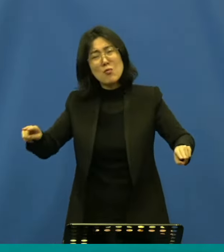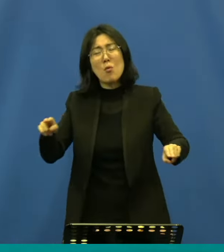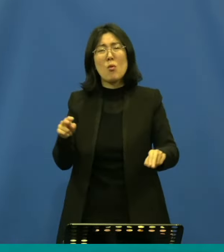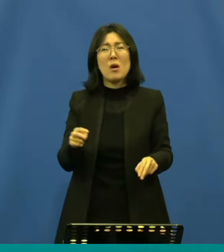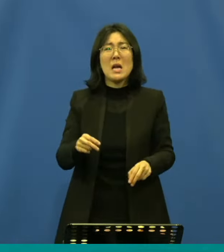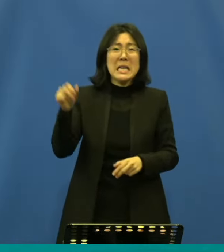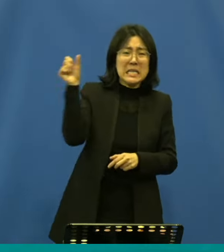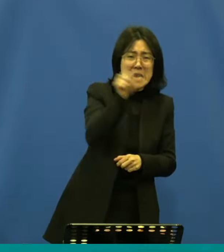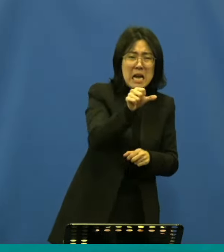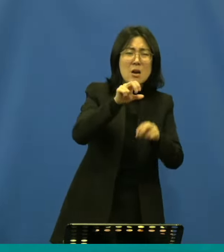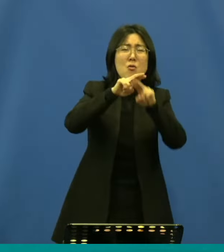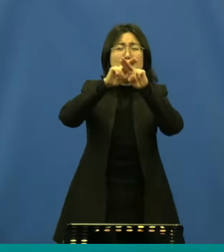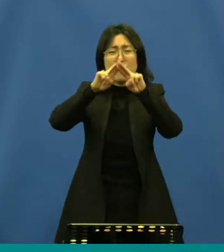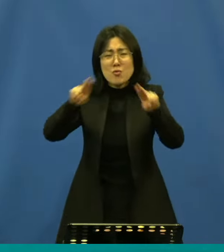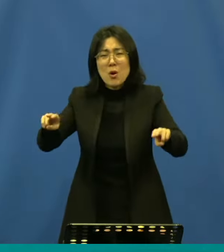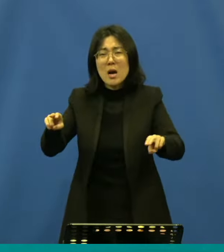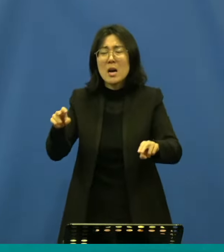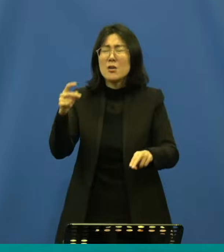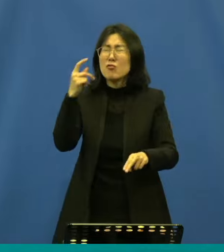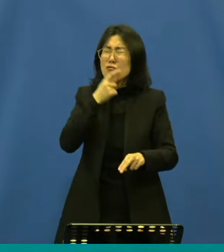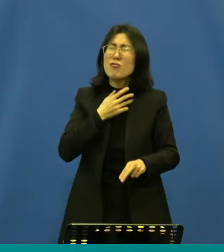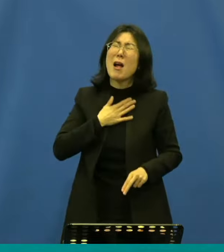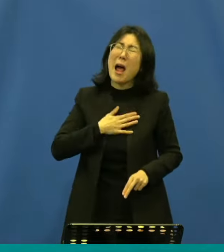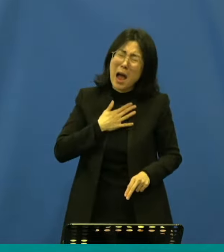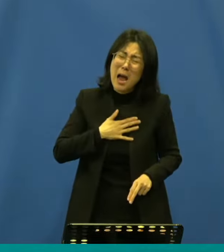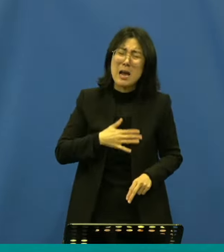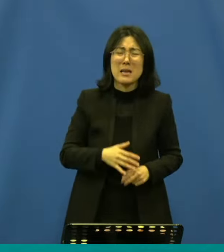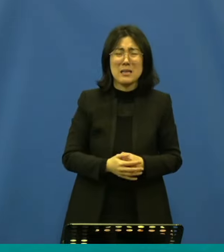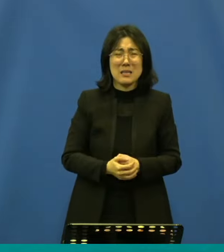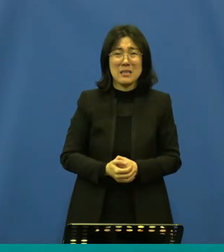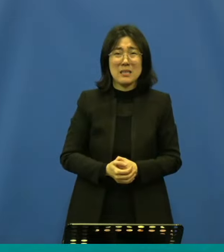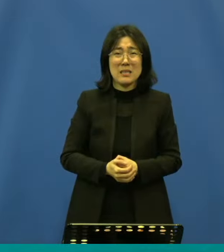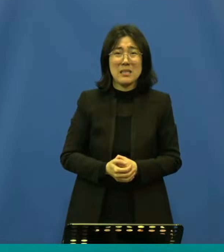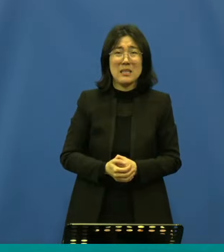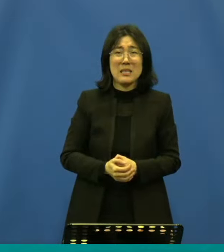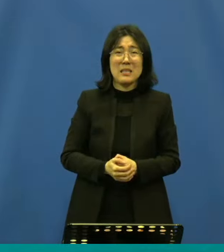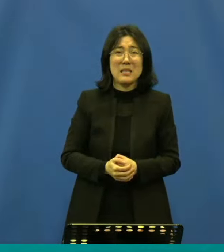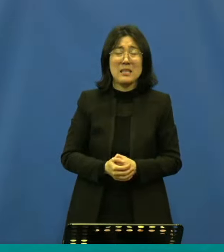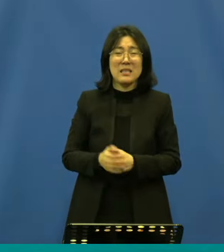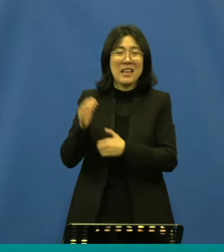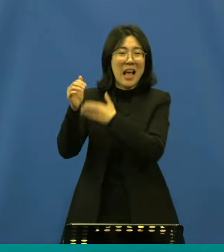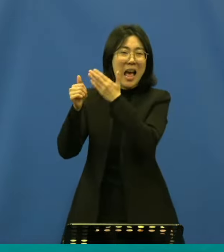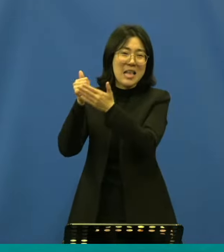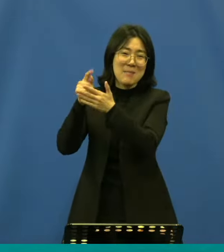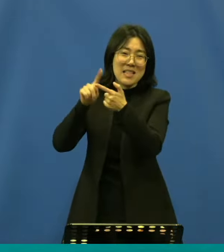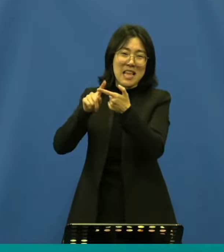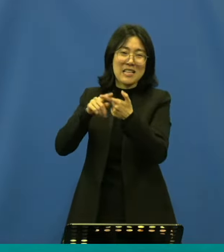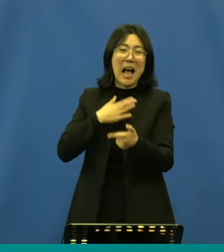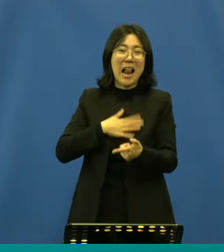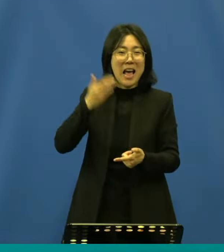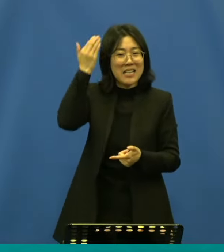줄 내가 알았음이니이다. 요나는 하나님을 잘 알고 있습니다.